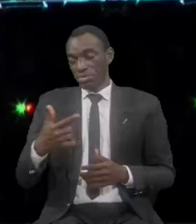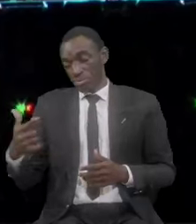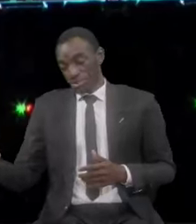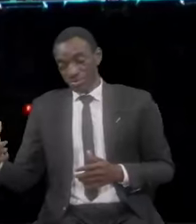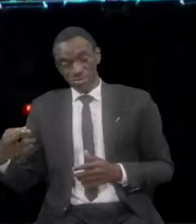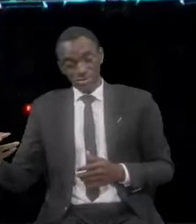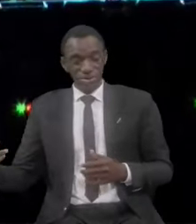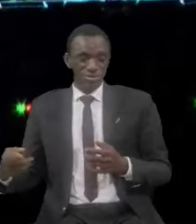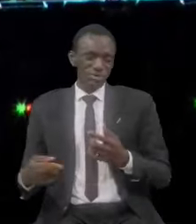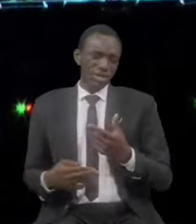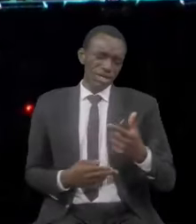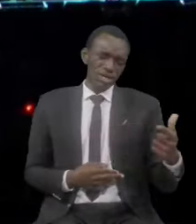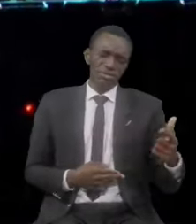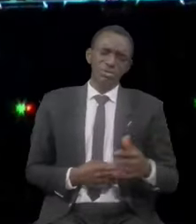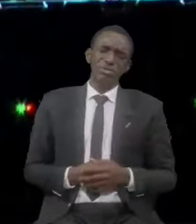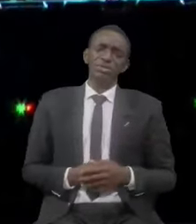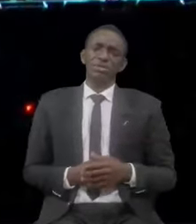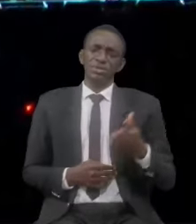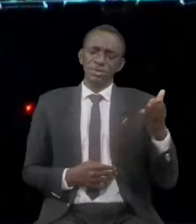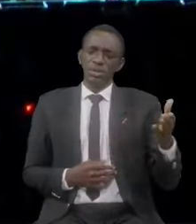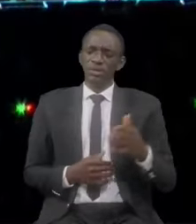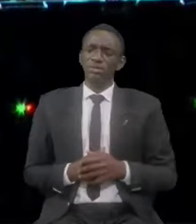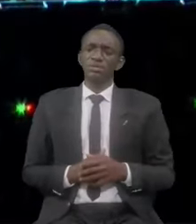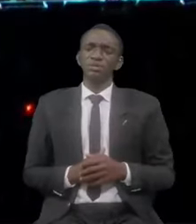là-bas, à ma droite là-bas,